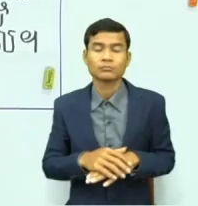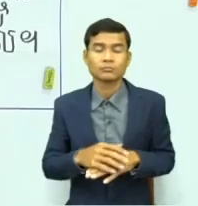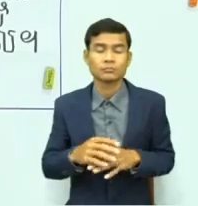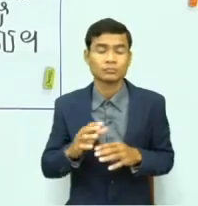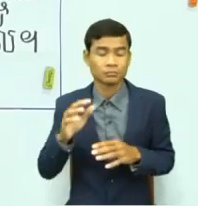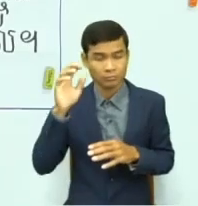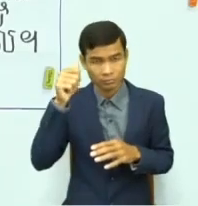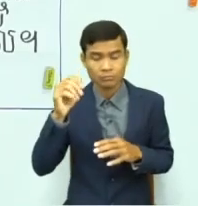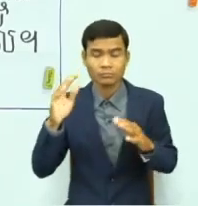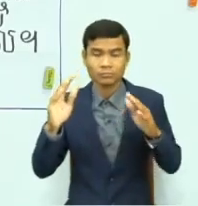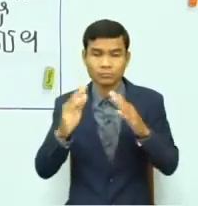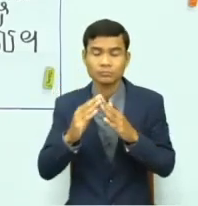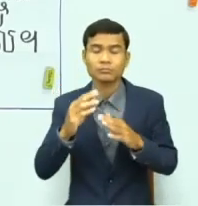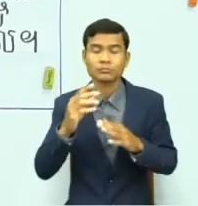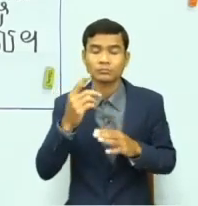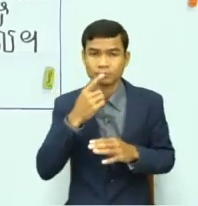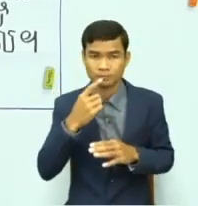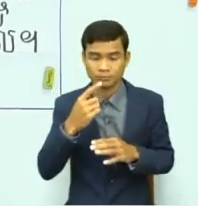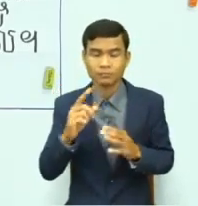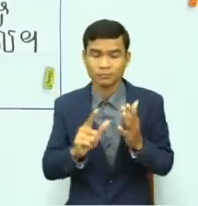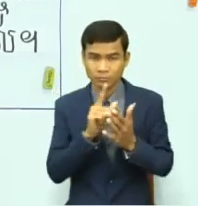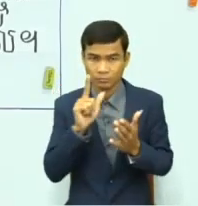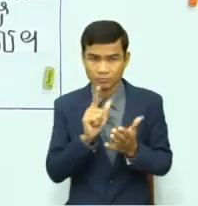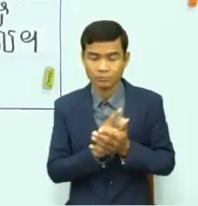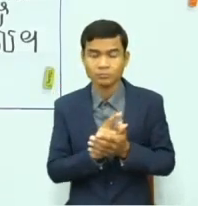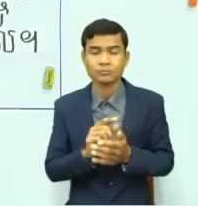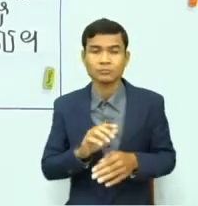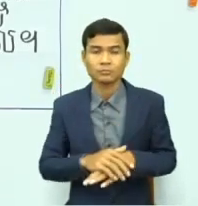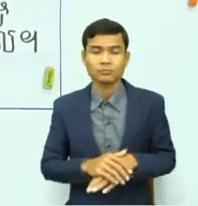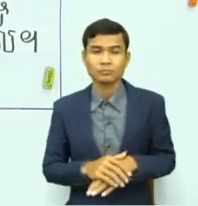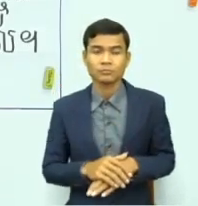nâng xà rạ mùn tí chiệt